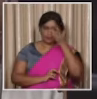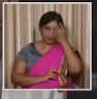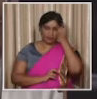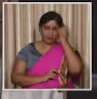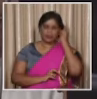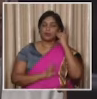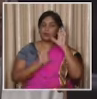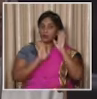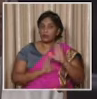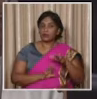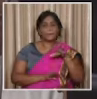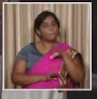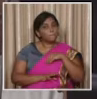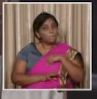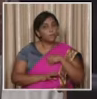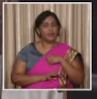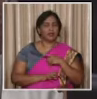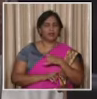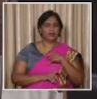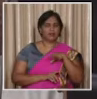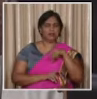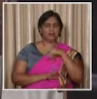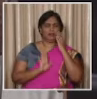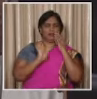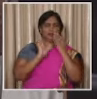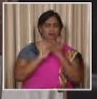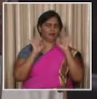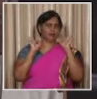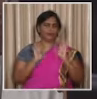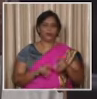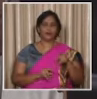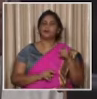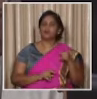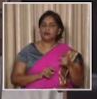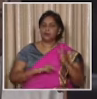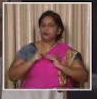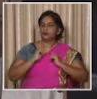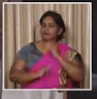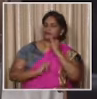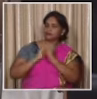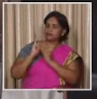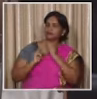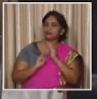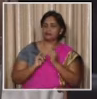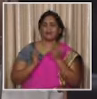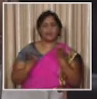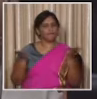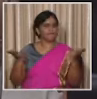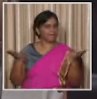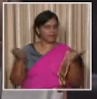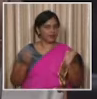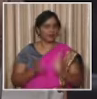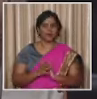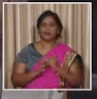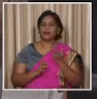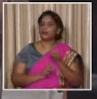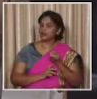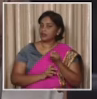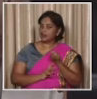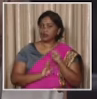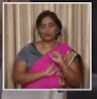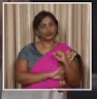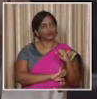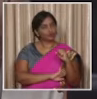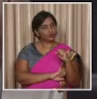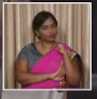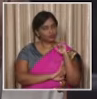නමුත් එසේ පිළිගන්නා බවක් නොපෙන්වා අප ක්‍රියාත්මක කරන වැඩපිළිවෙල විවේචන කරන අයත් ඉන්නවා. ආර්ථිකය